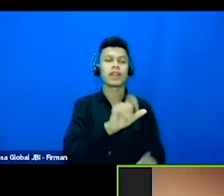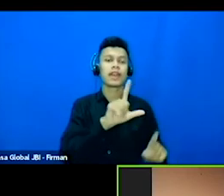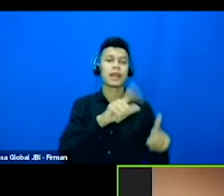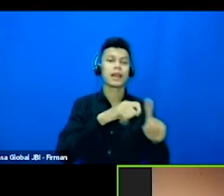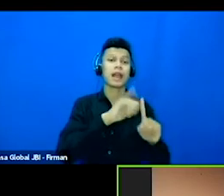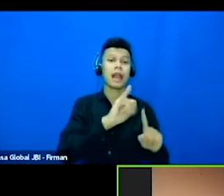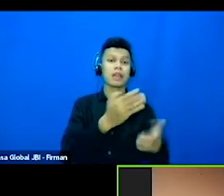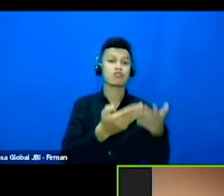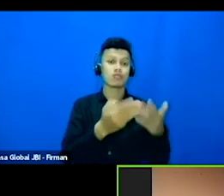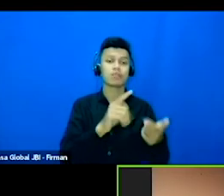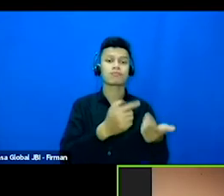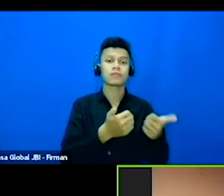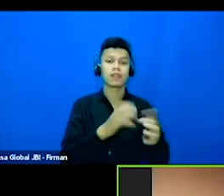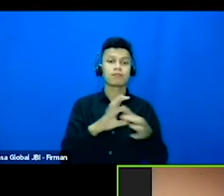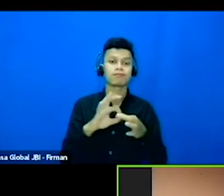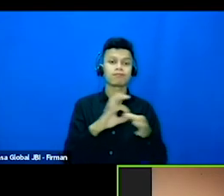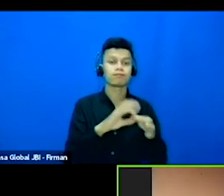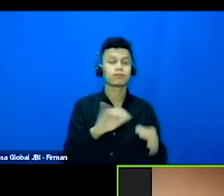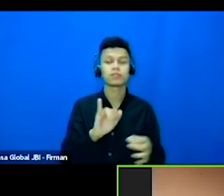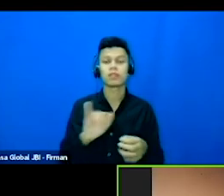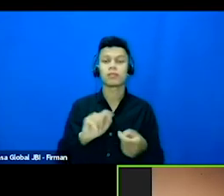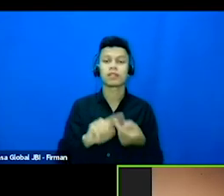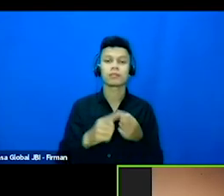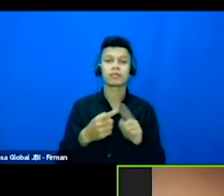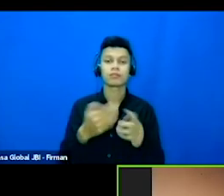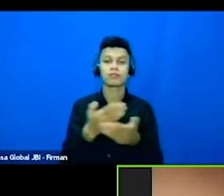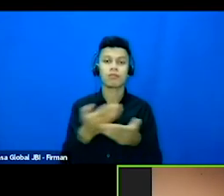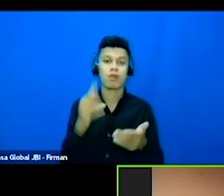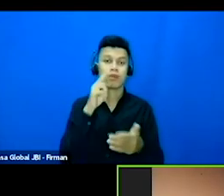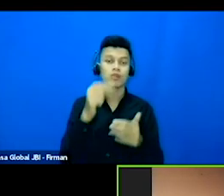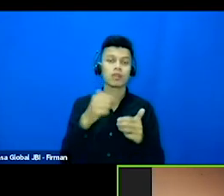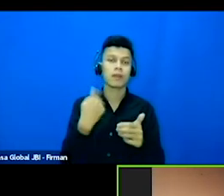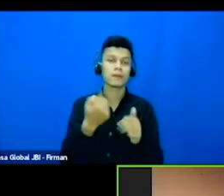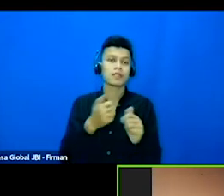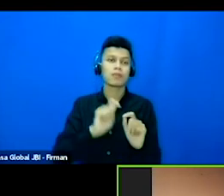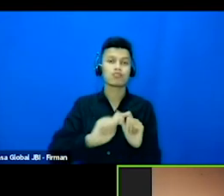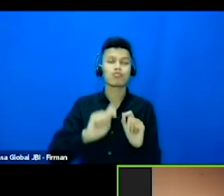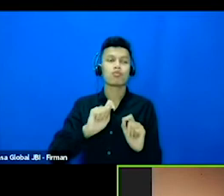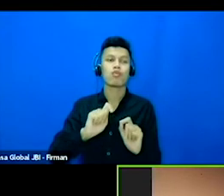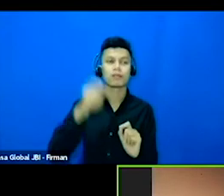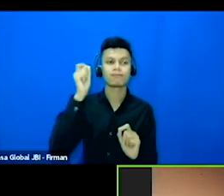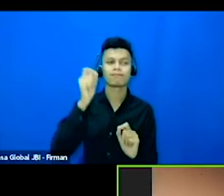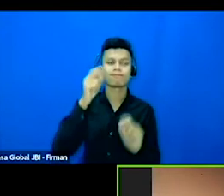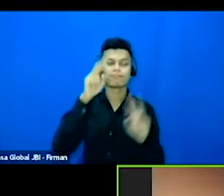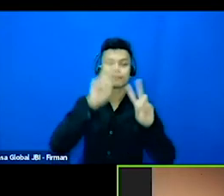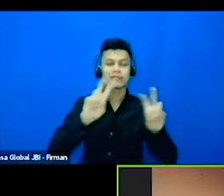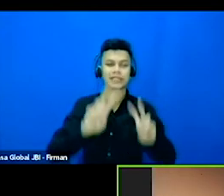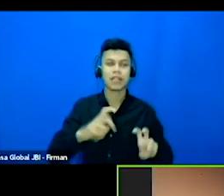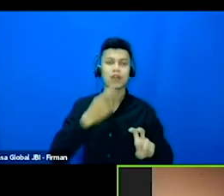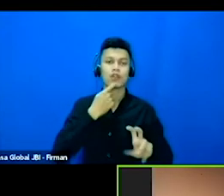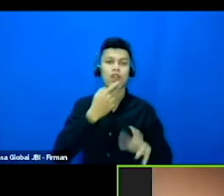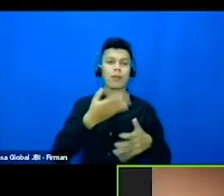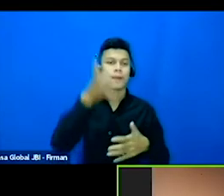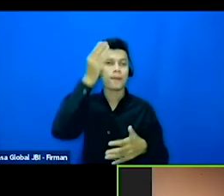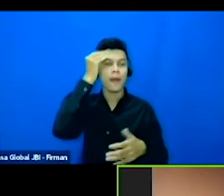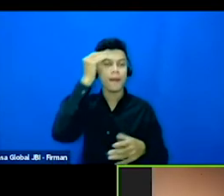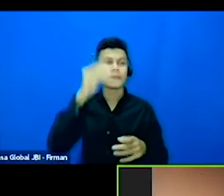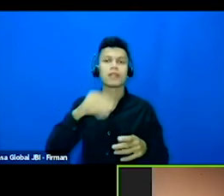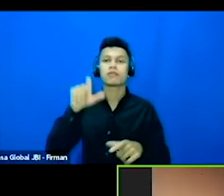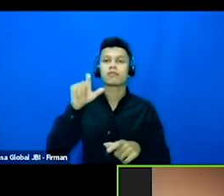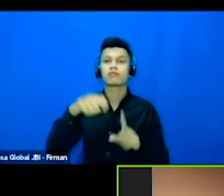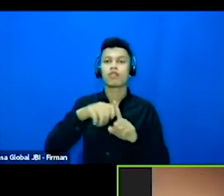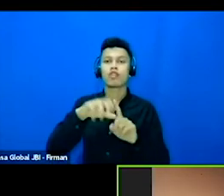bisa pola masih dengan temen-temen untuk kita bisa bikin persepsi penelitian tentang persepsi konsumen terhadap